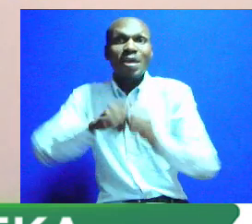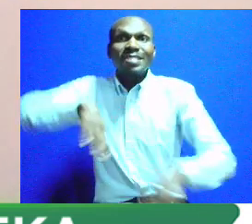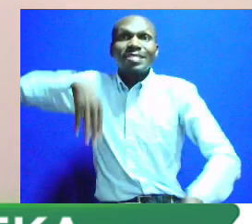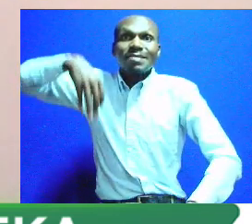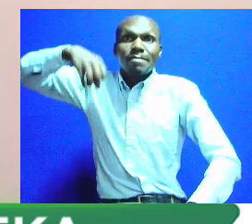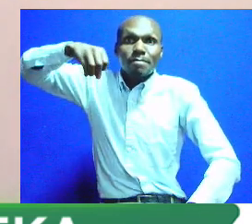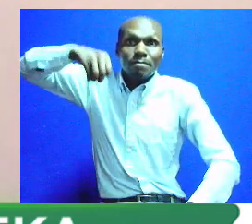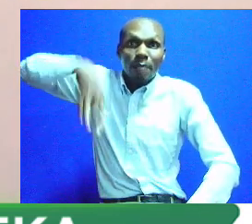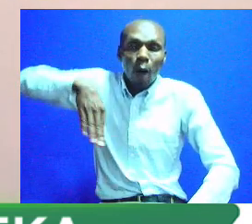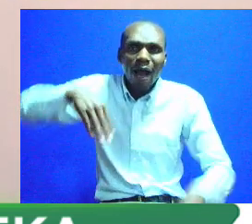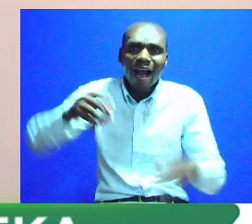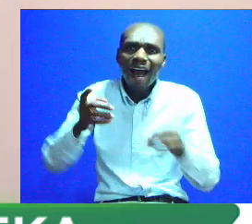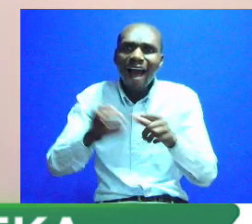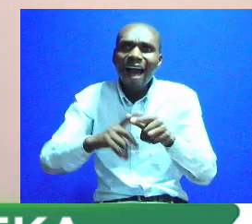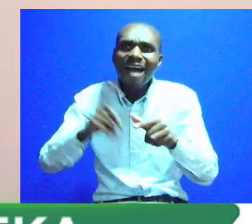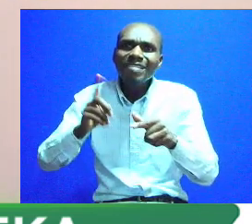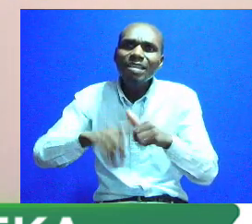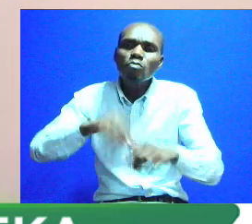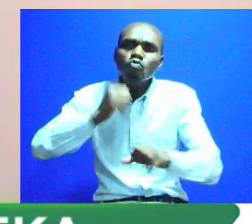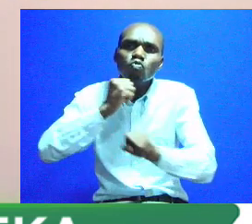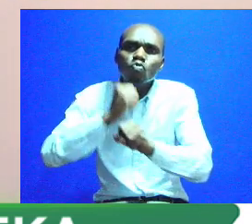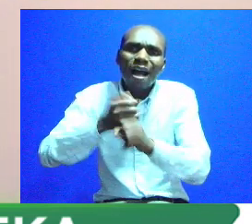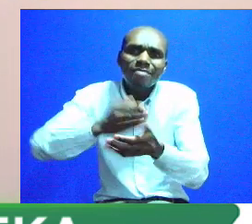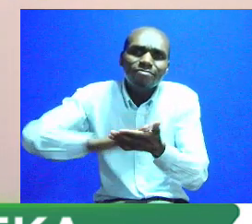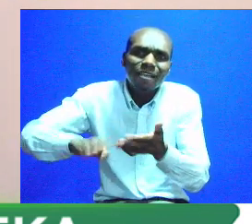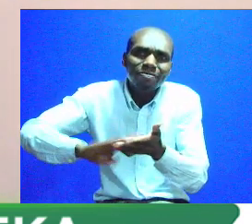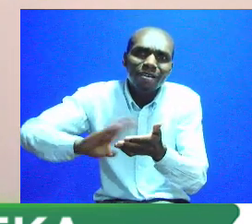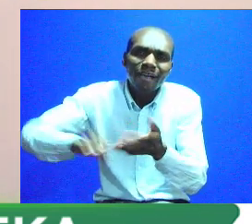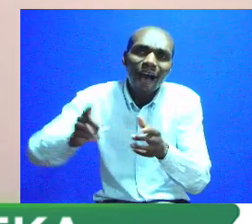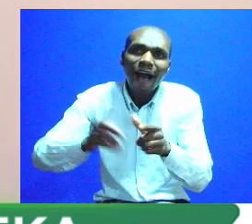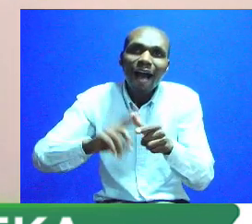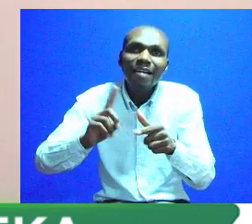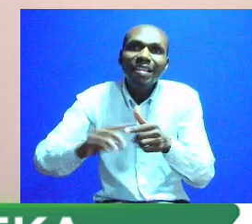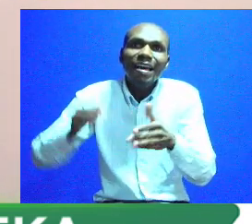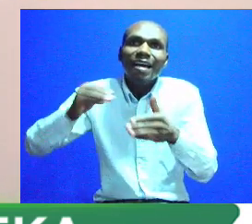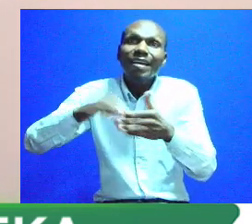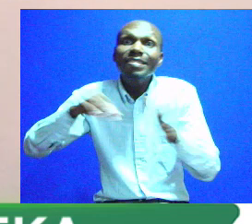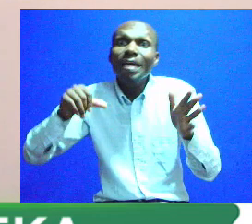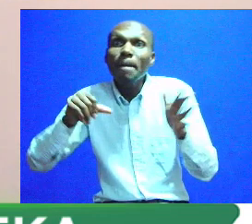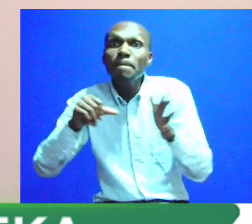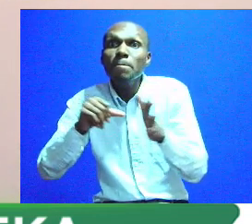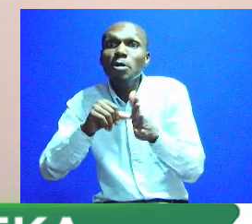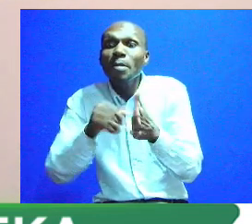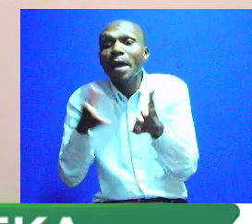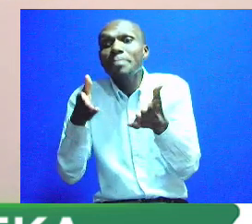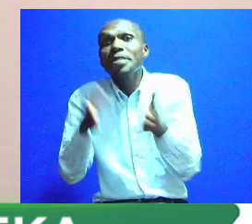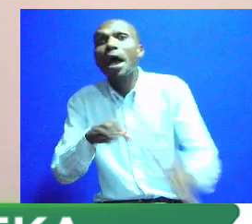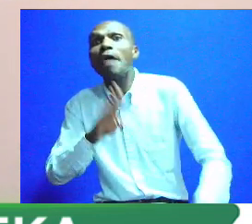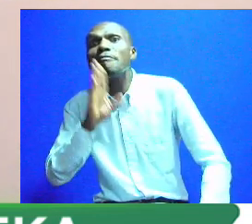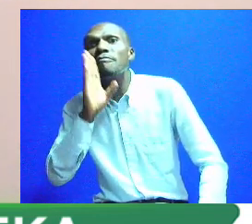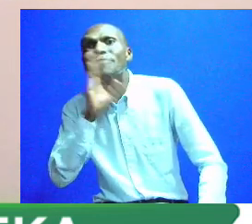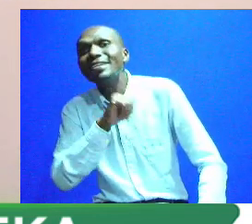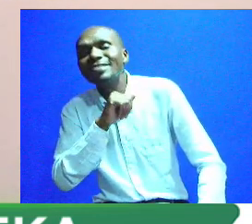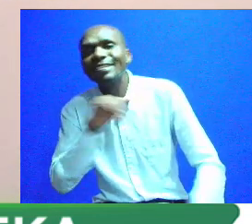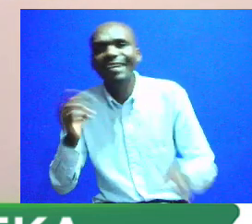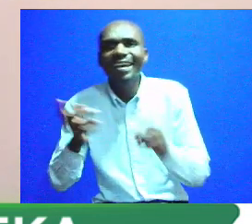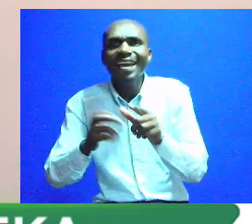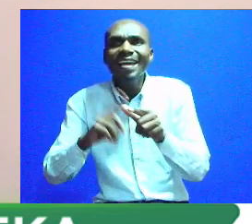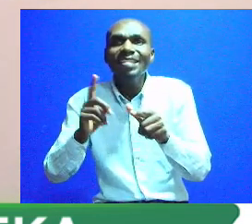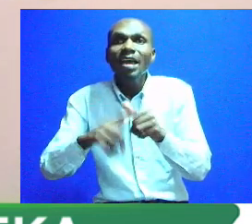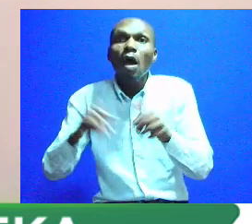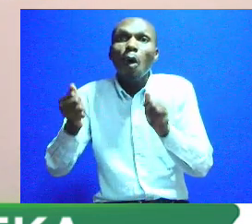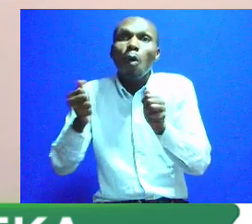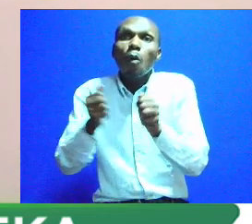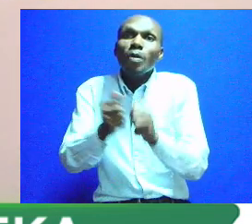omolero Davis chirichira nyale koba kwera egetampu kuru kia bango na koene kiabuna omuchando yu nyale koba kukuruwa limori yuka kubataka na